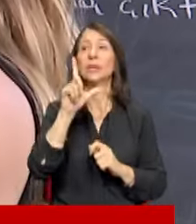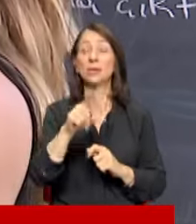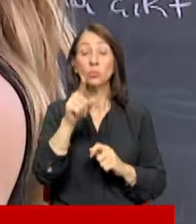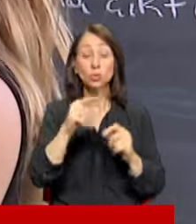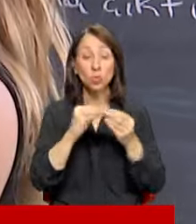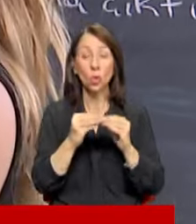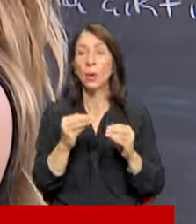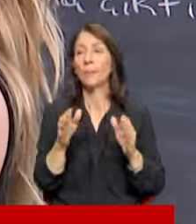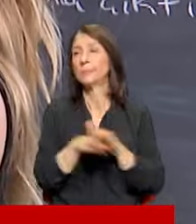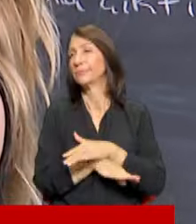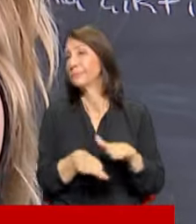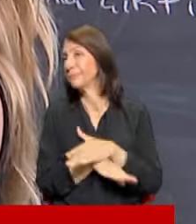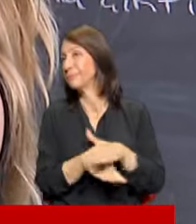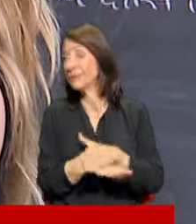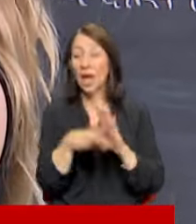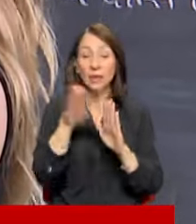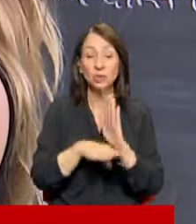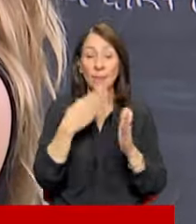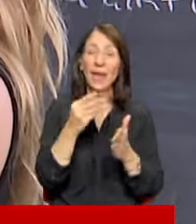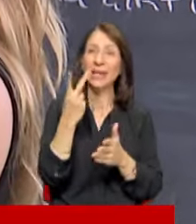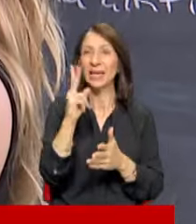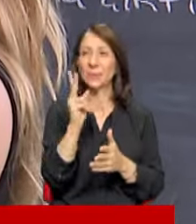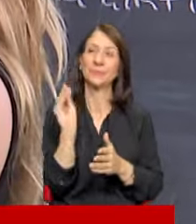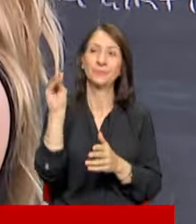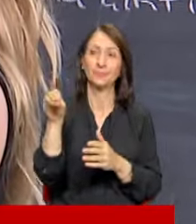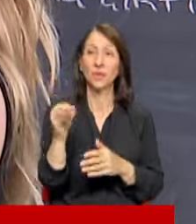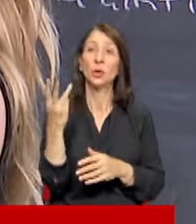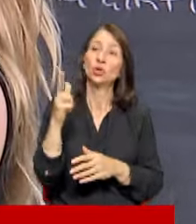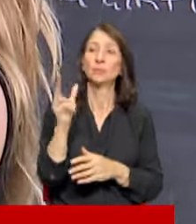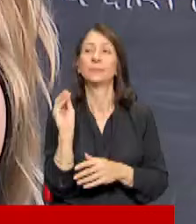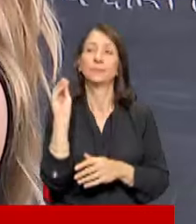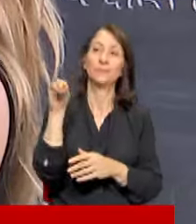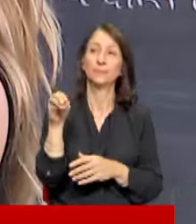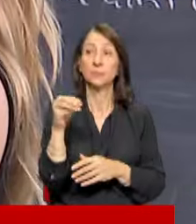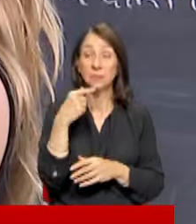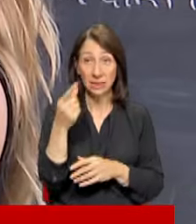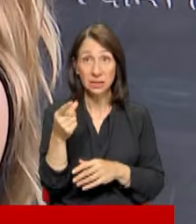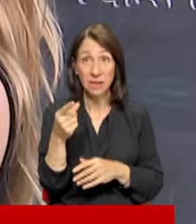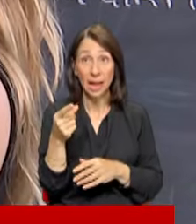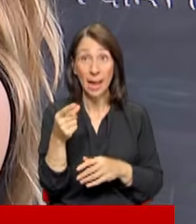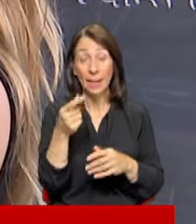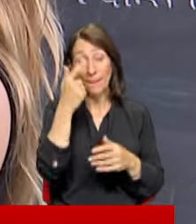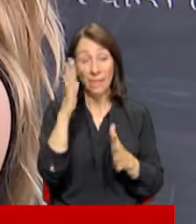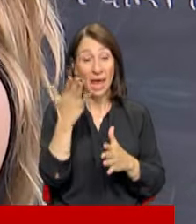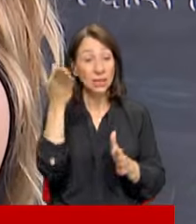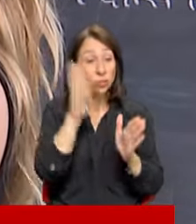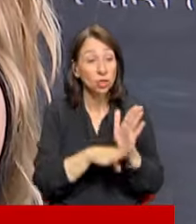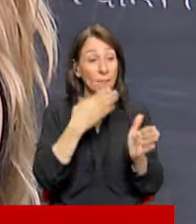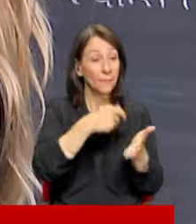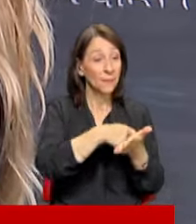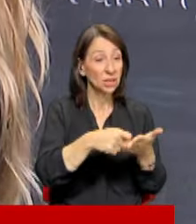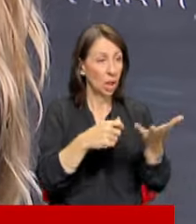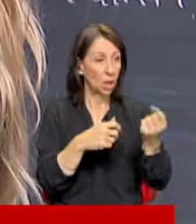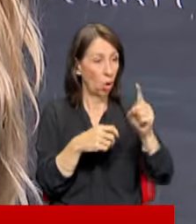sorunu Sümen altı edip en düşük emekli aylığını Hadi 2.000 L daha arttıralım Hadi 3.000 L daha arttıralım Dediğiniz zaman belki en düşük emekli